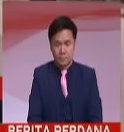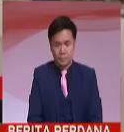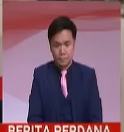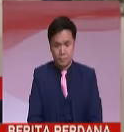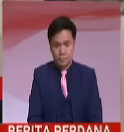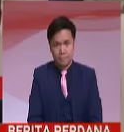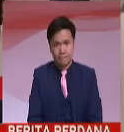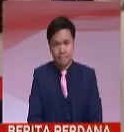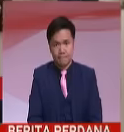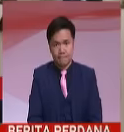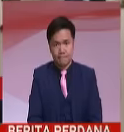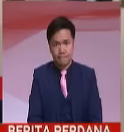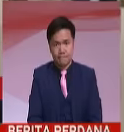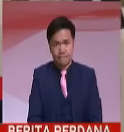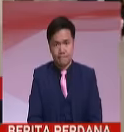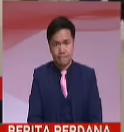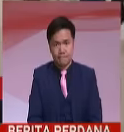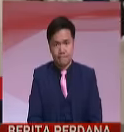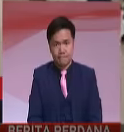hai hai